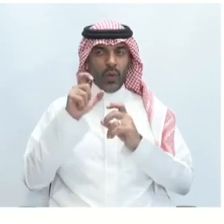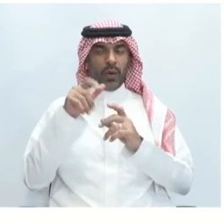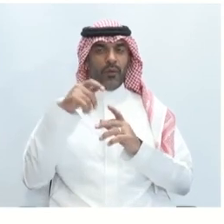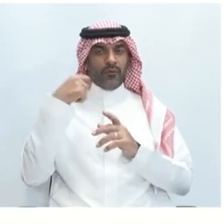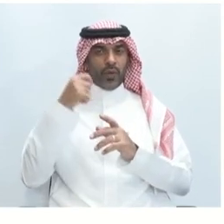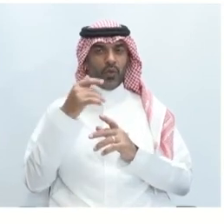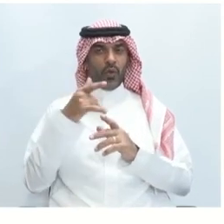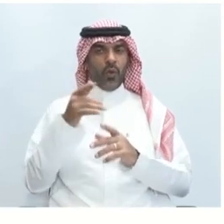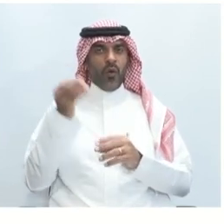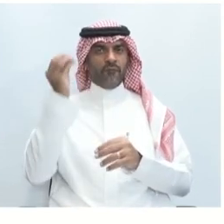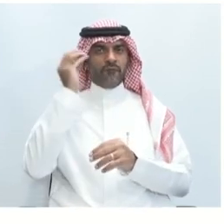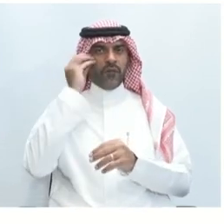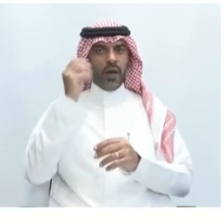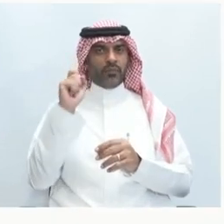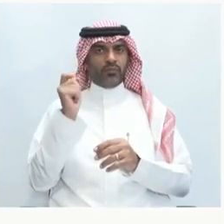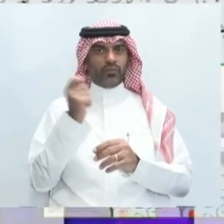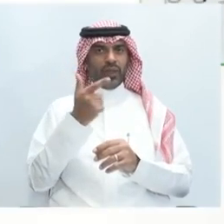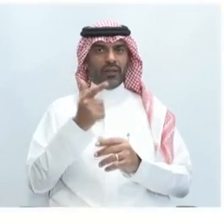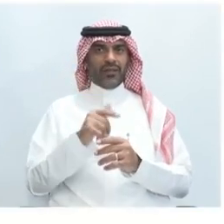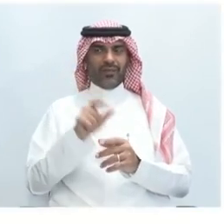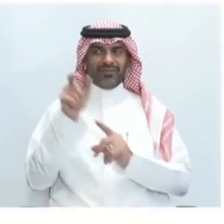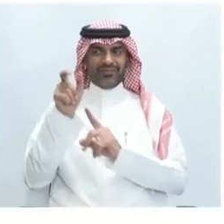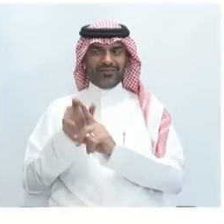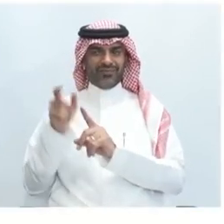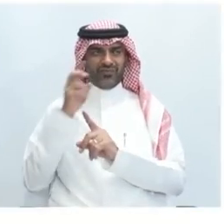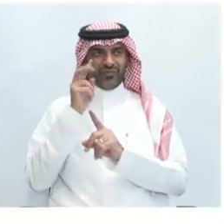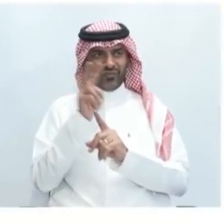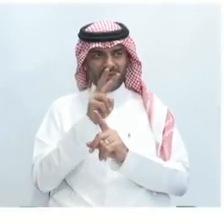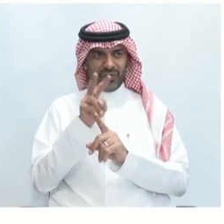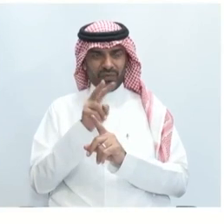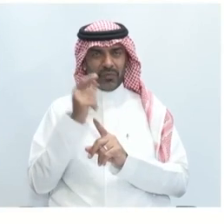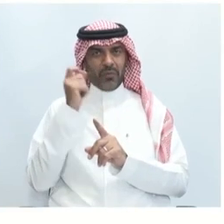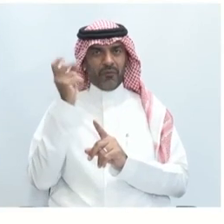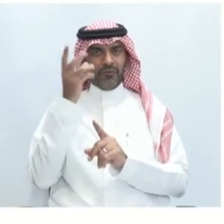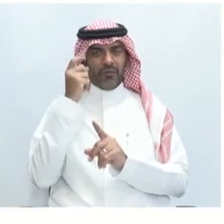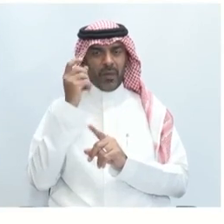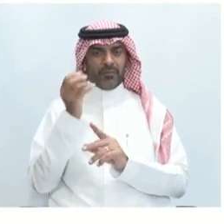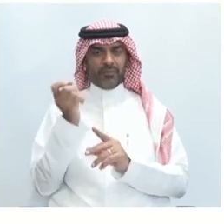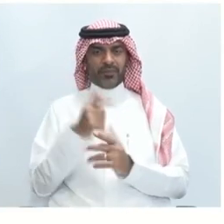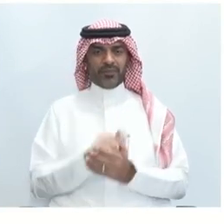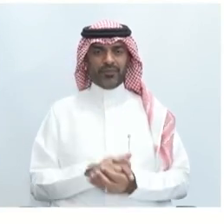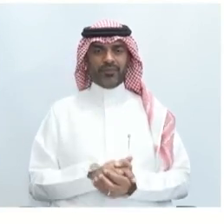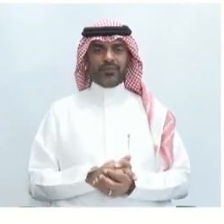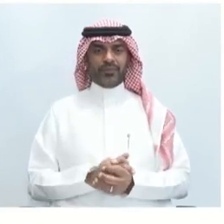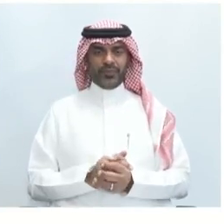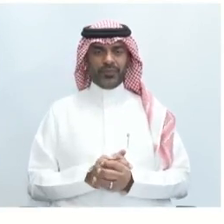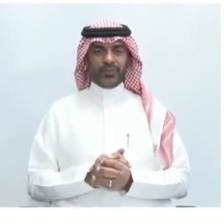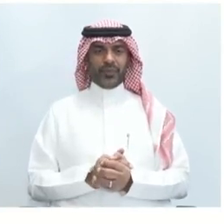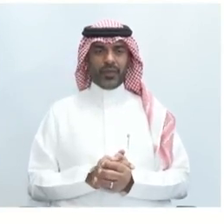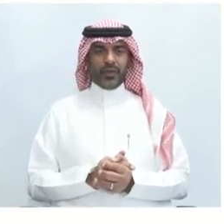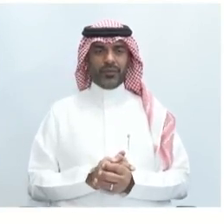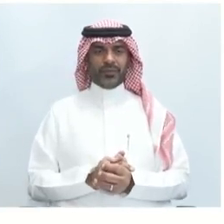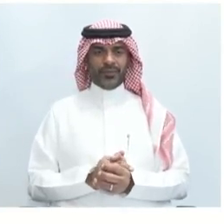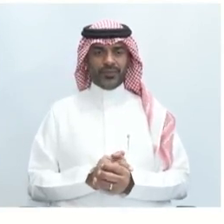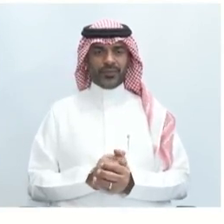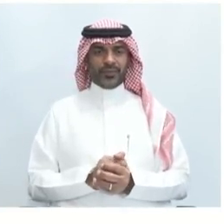اكثر جمالا ووضوحا بعدها اربعه يتعين عليك الاشاره الى العمل الاصلي اذا استخدمت مواد